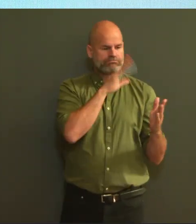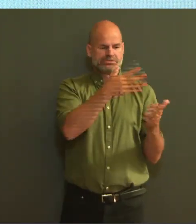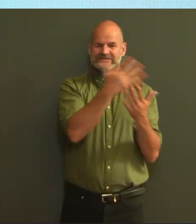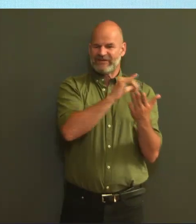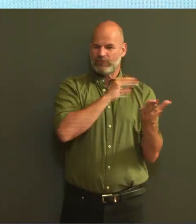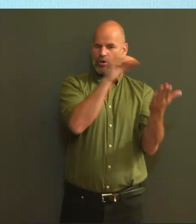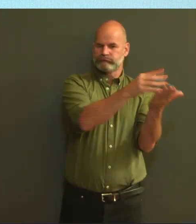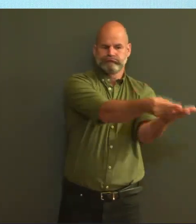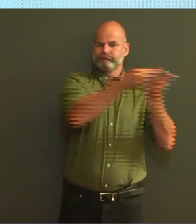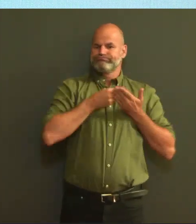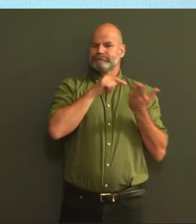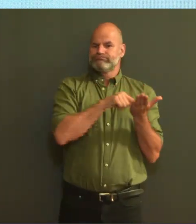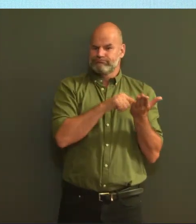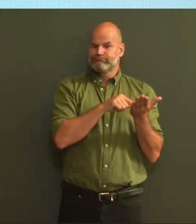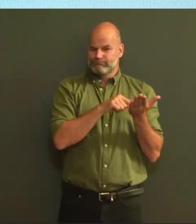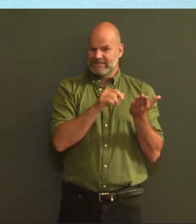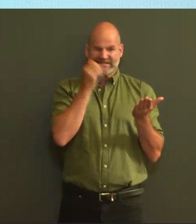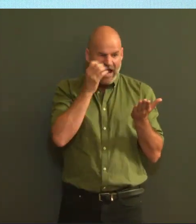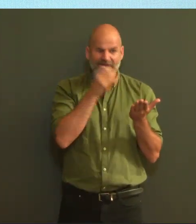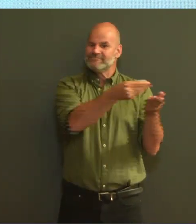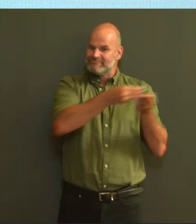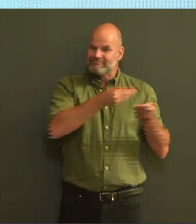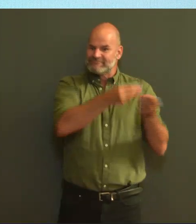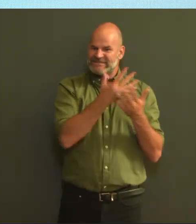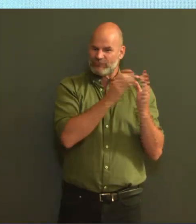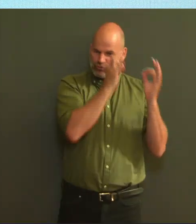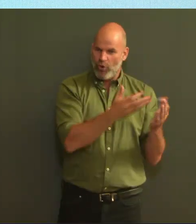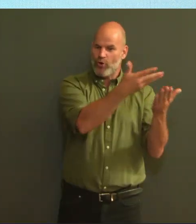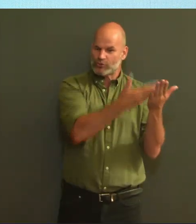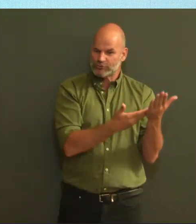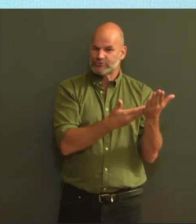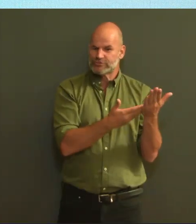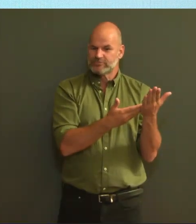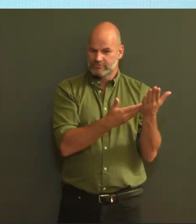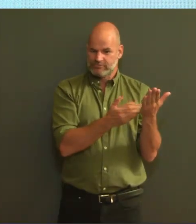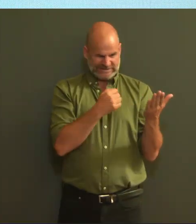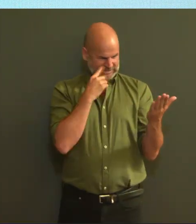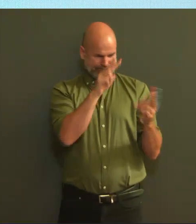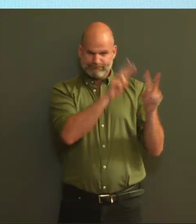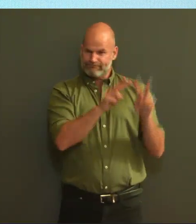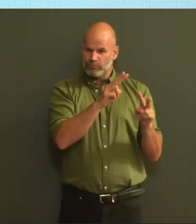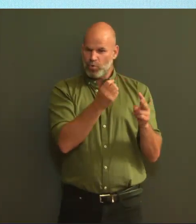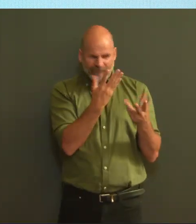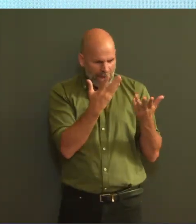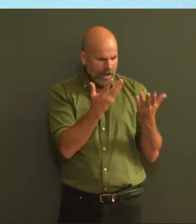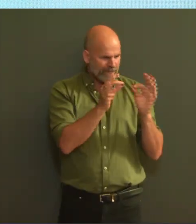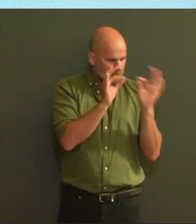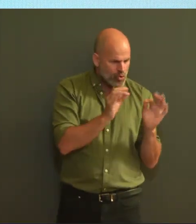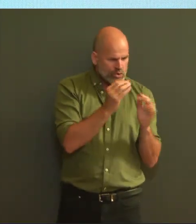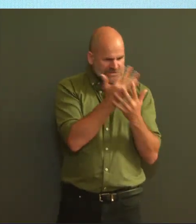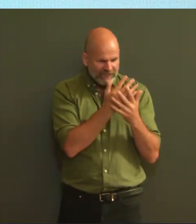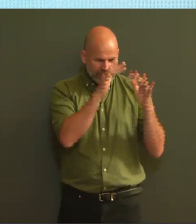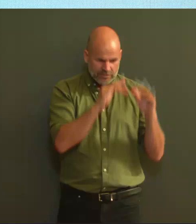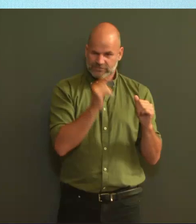dag. Deze RT-waarde geeft dus een actueel en volledig beeld. Een nadeel is wel